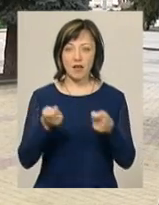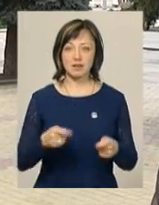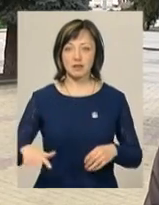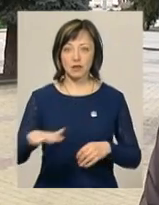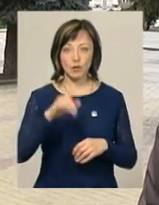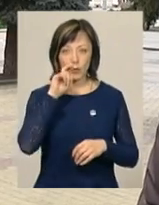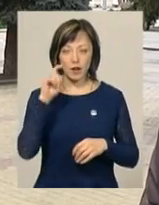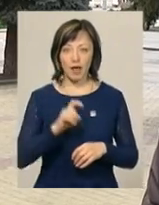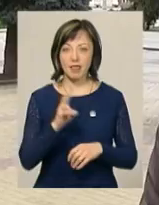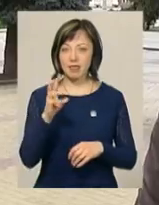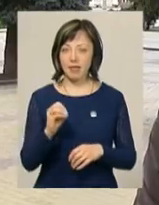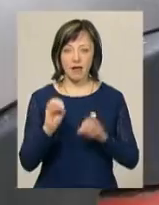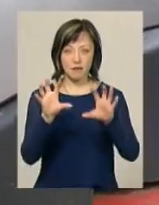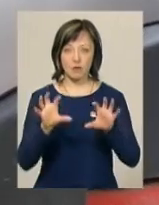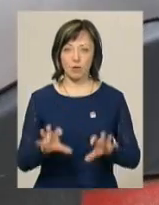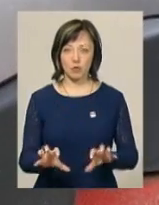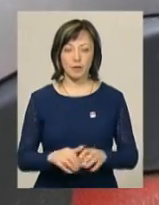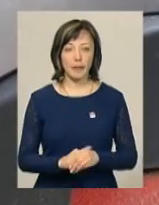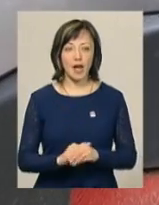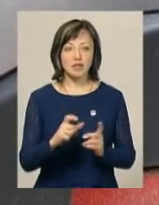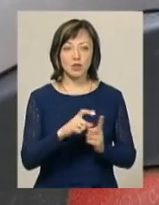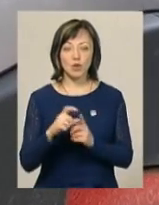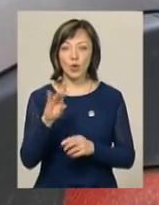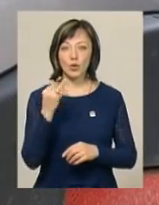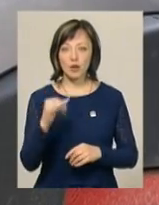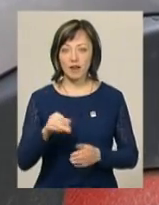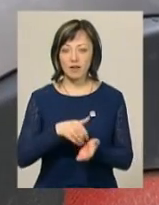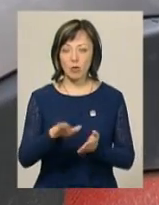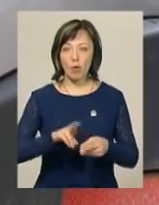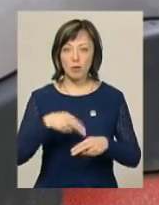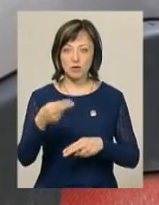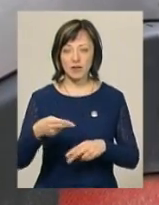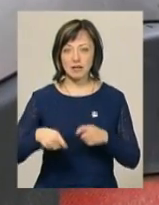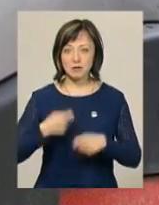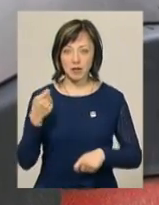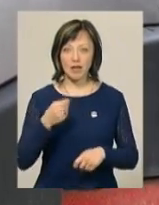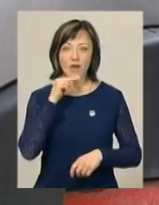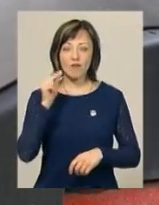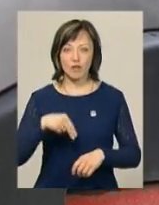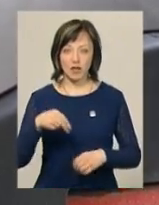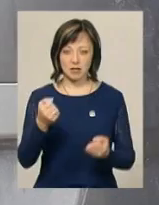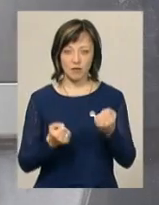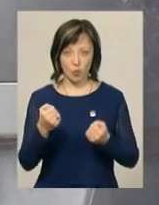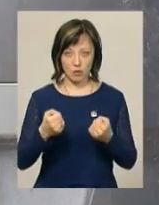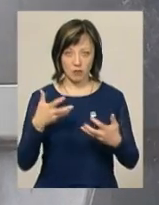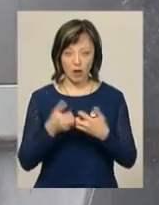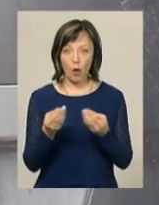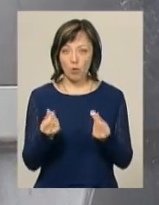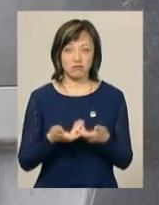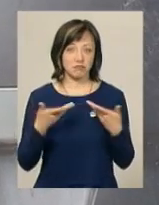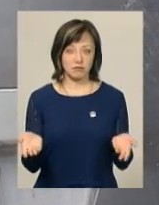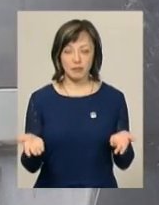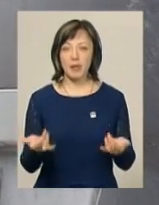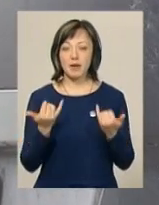територію України нелегально». За словами Юрія, відмовився компенсувати збиток і водій винуватись в ДТП. Пояснив, що коштів у нього